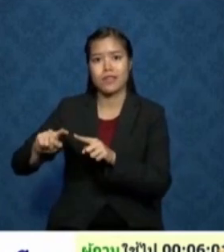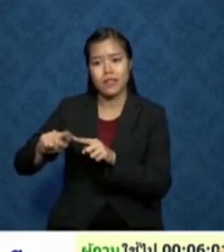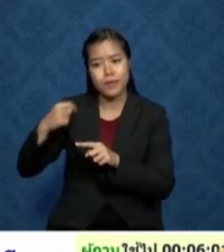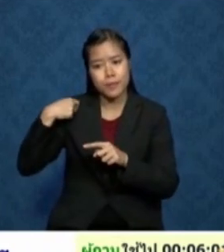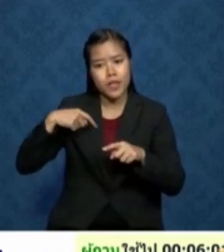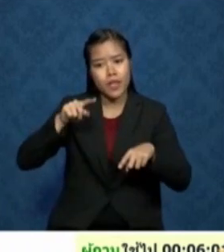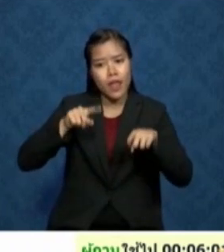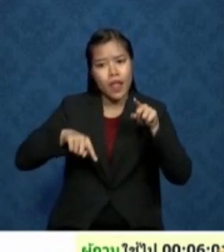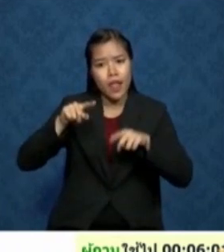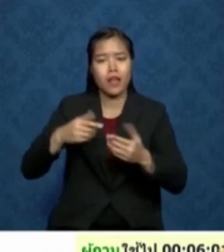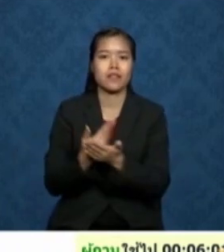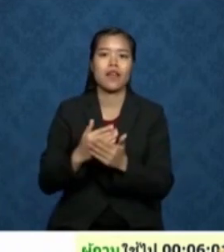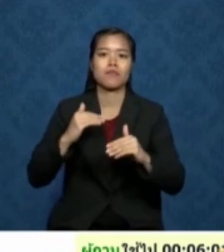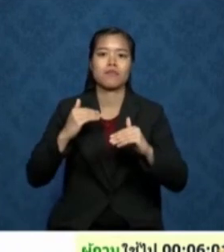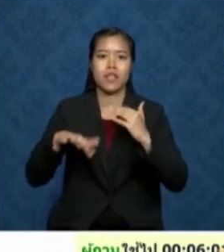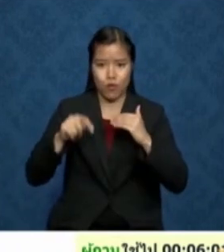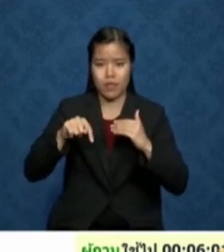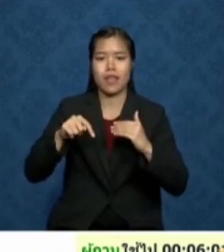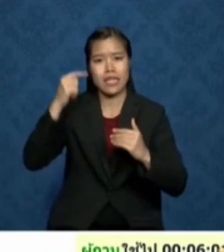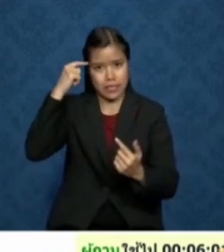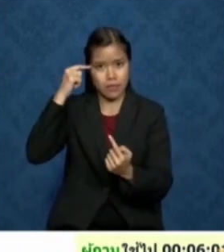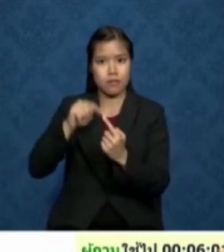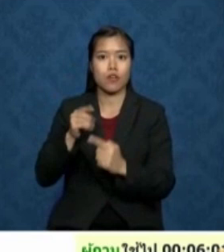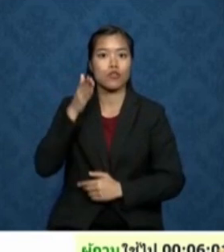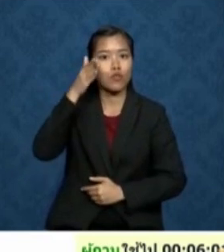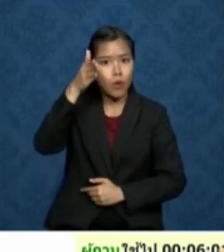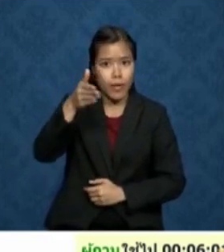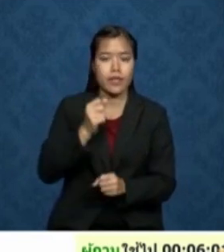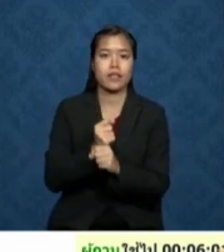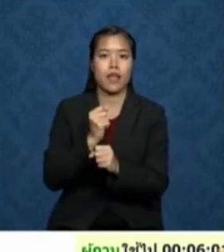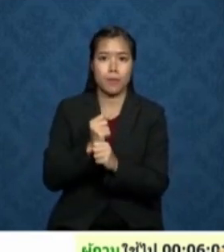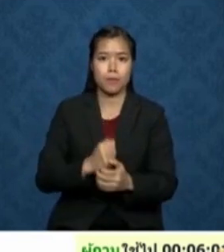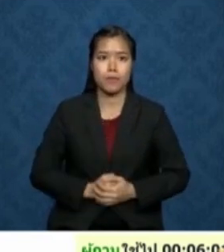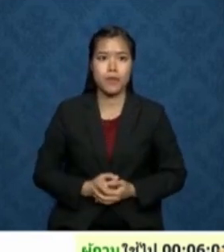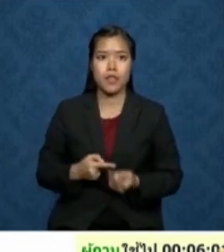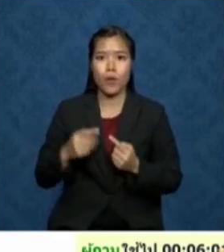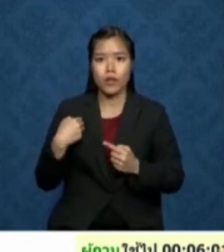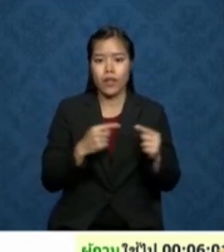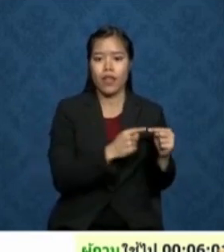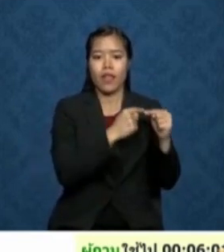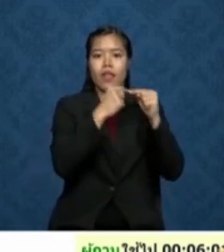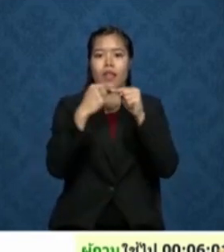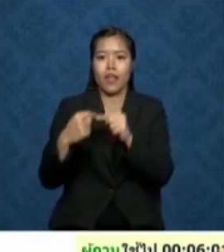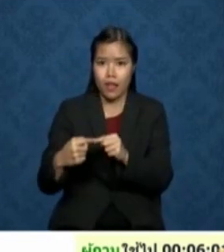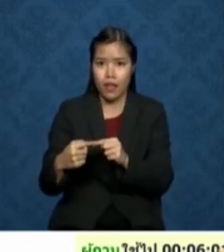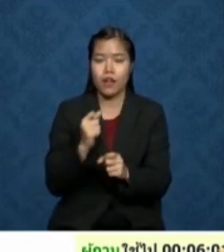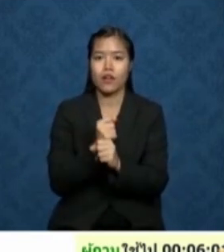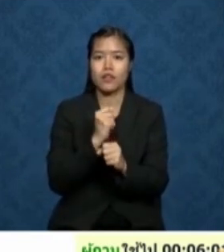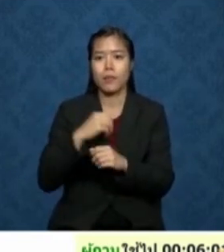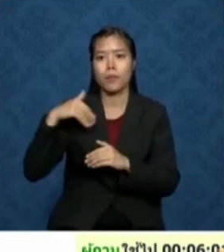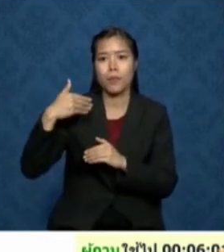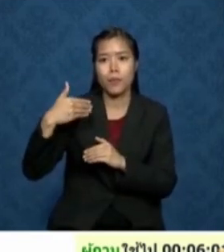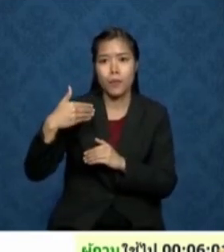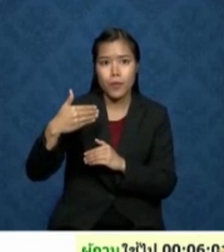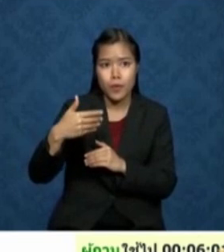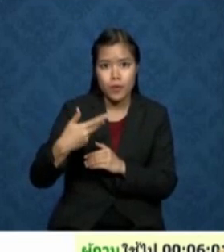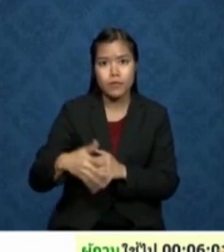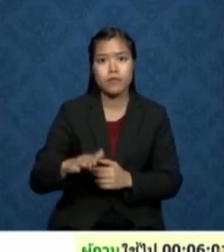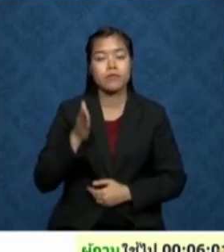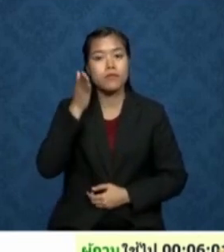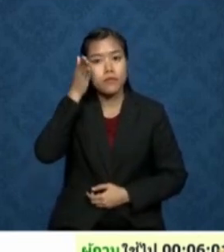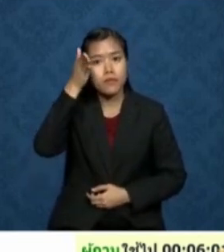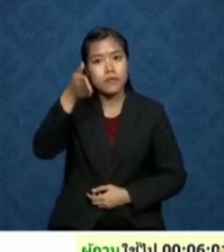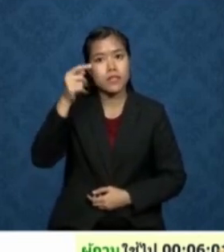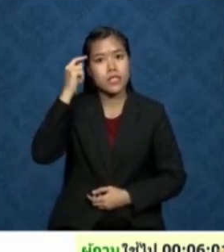har